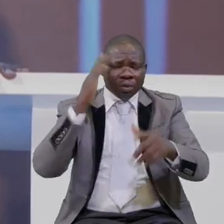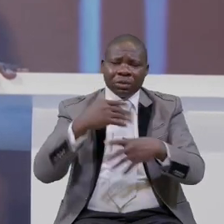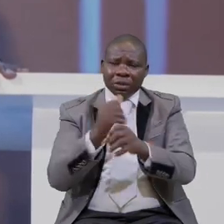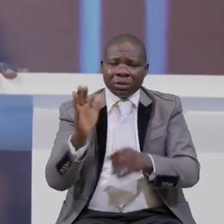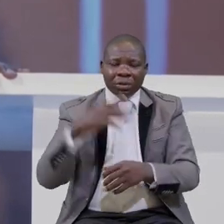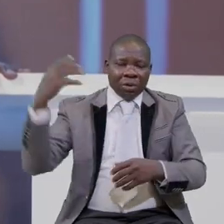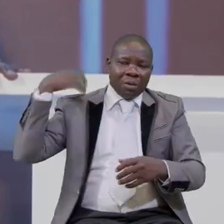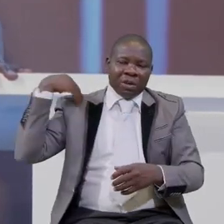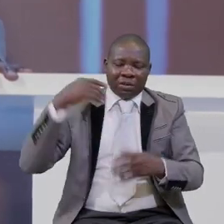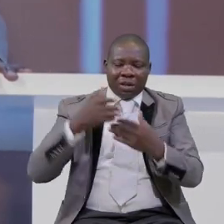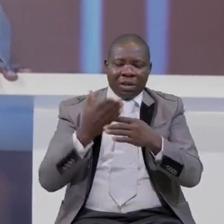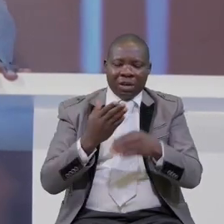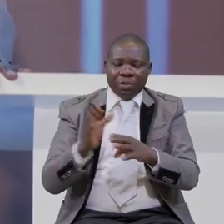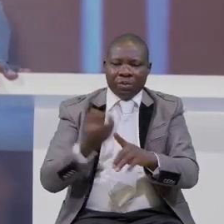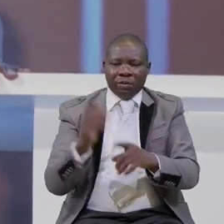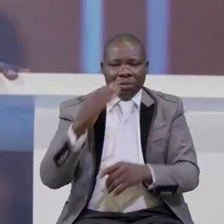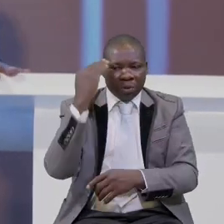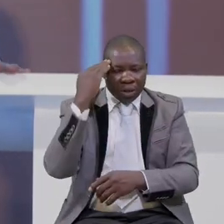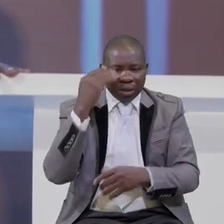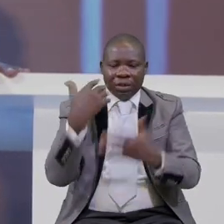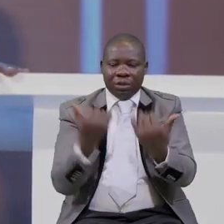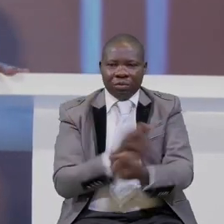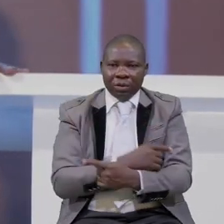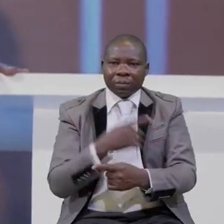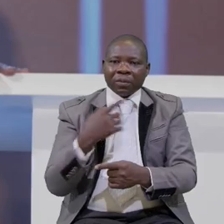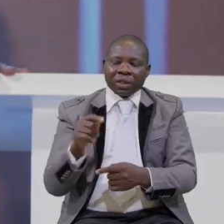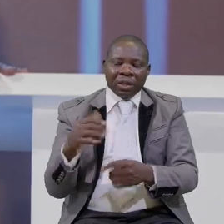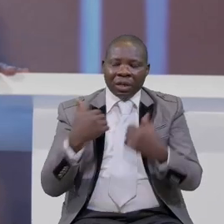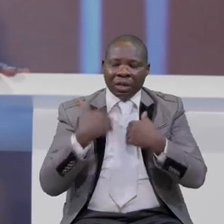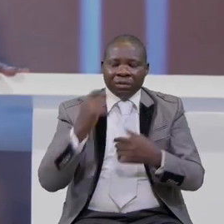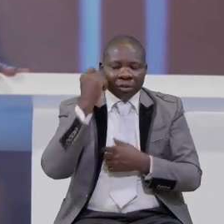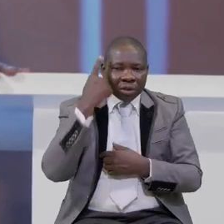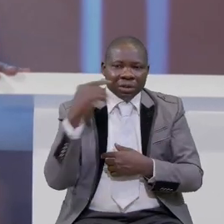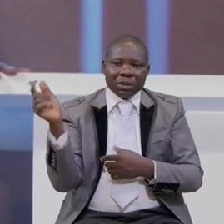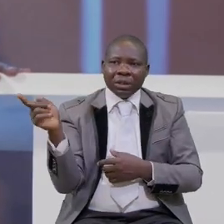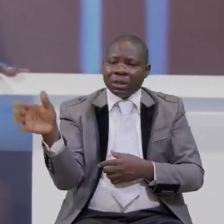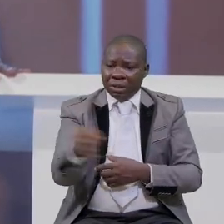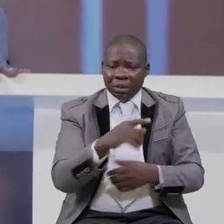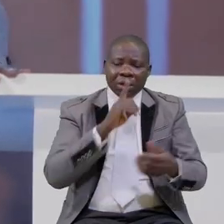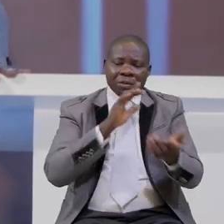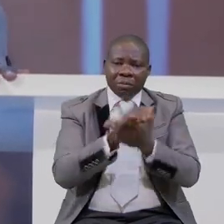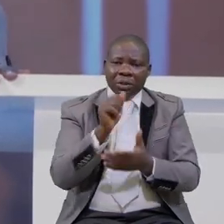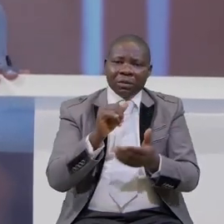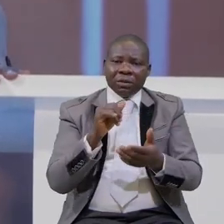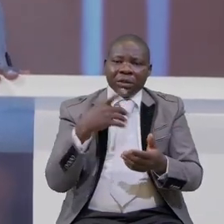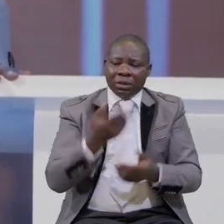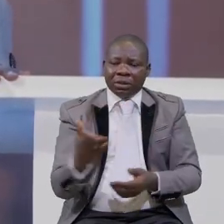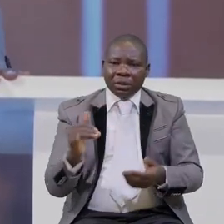toi. Ils avaient la compréhension. Il y a un Dieu au ciel. Ils ont cru en Dieu. Ils ont cru.